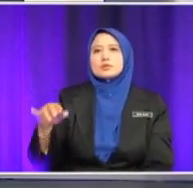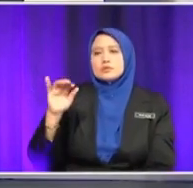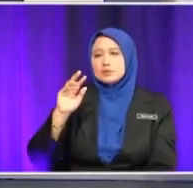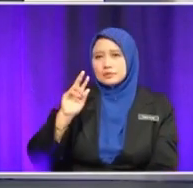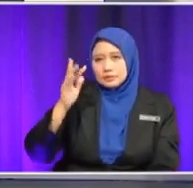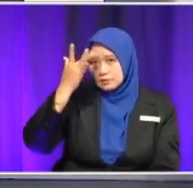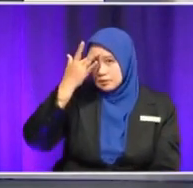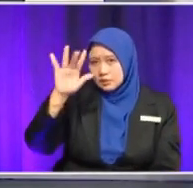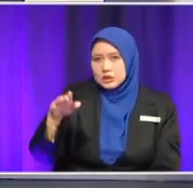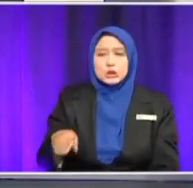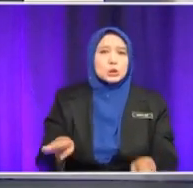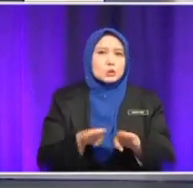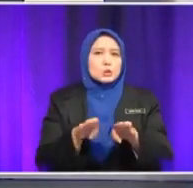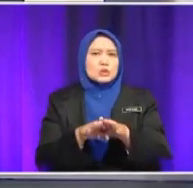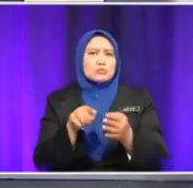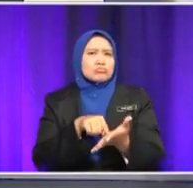nanti